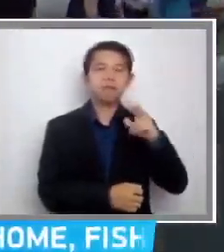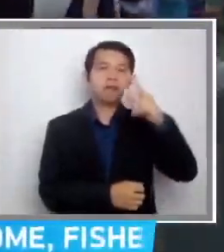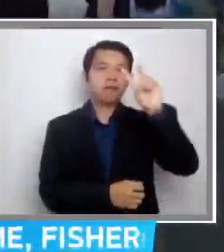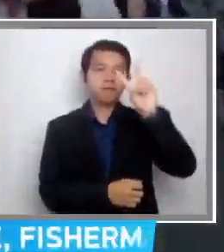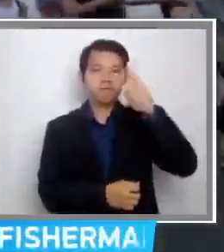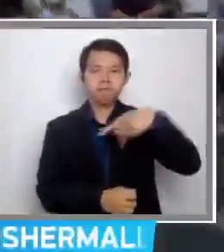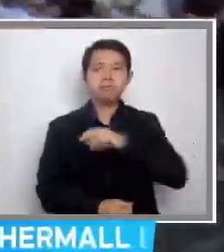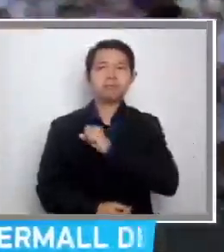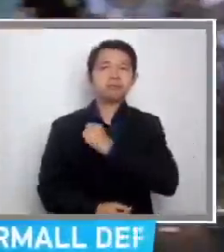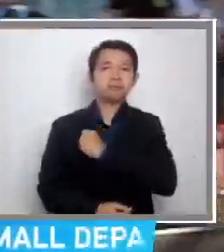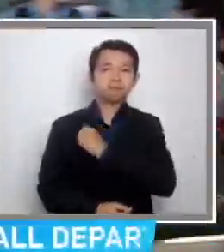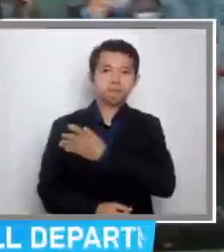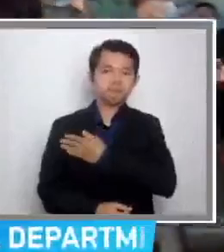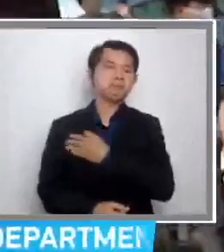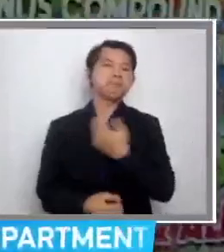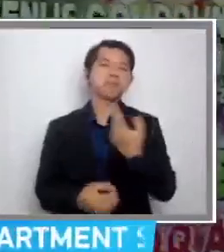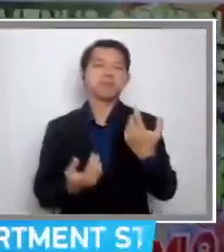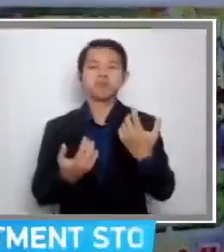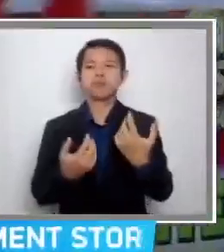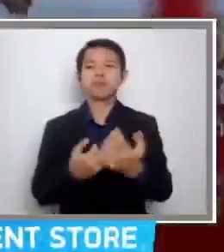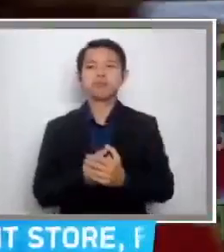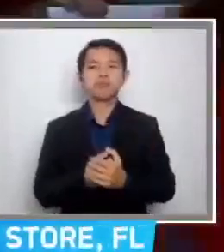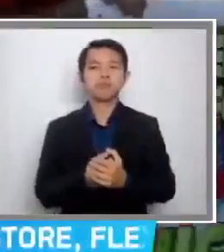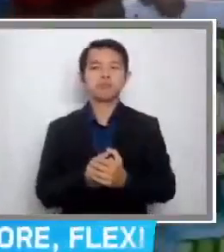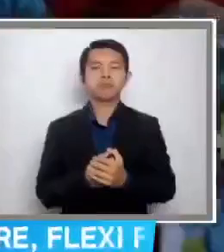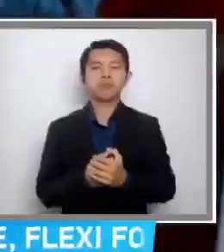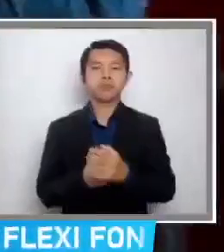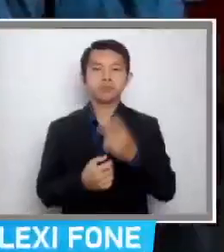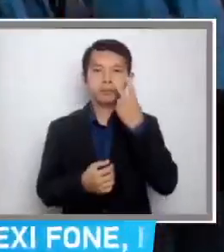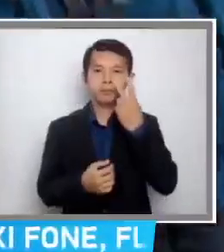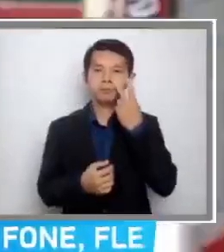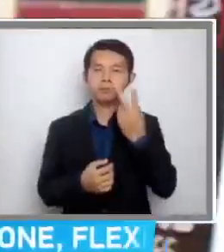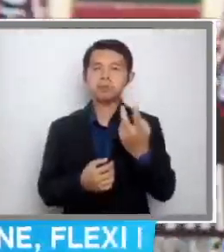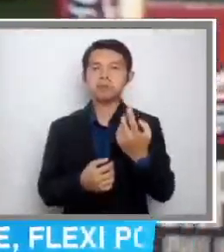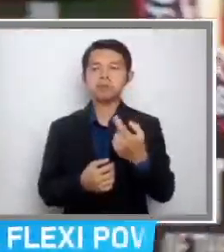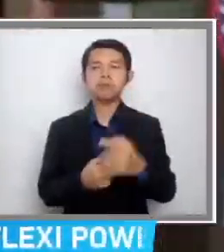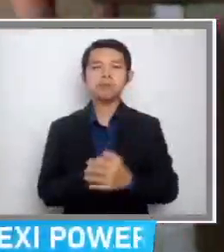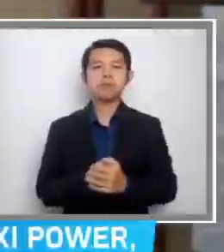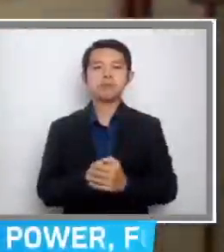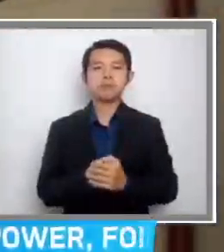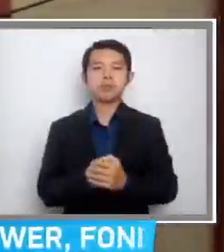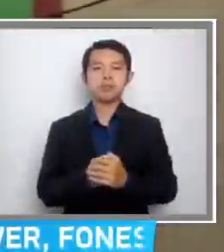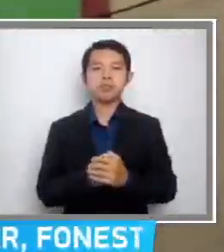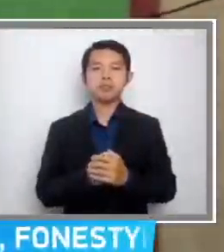halos 2 taon. At isa sa mga nakisaya roon, si Vice President Duterte.